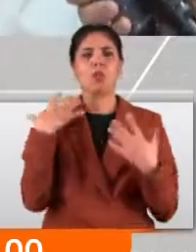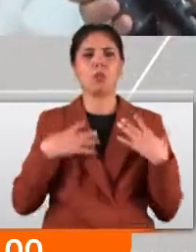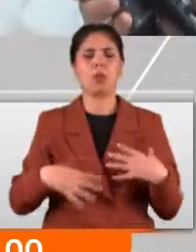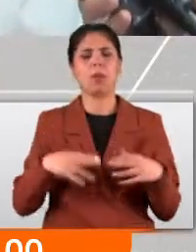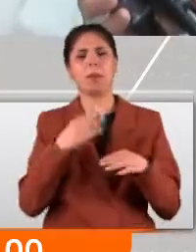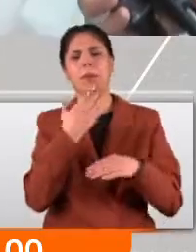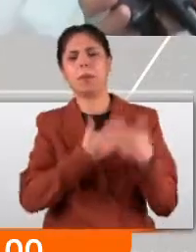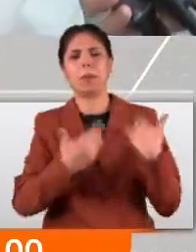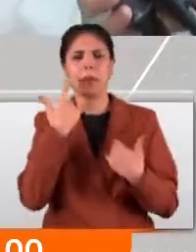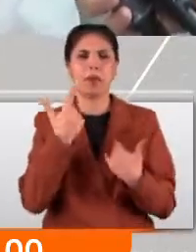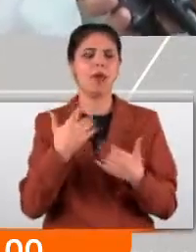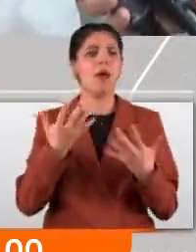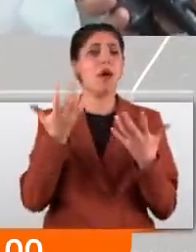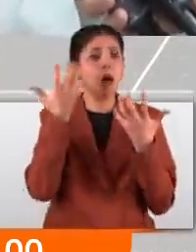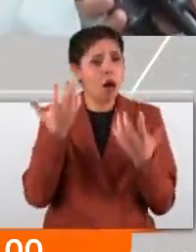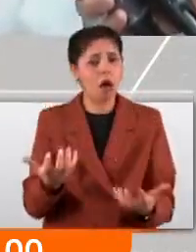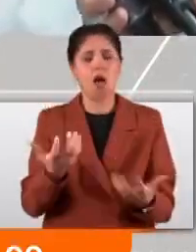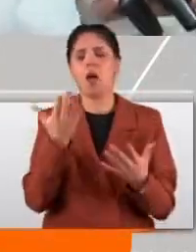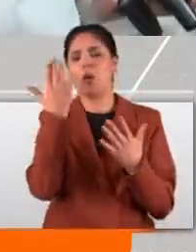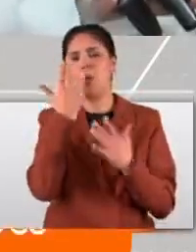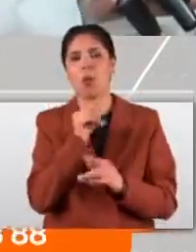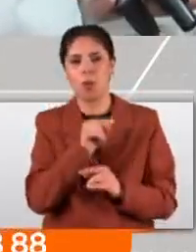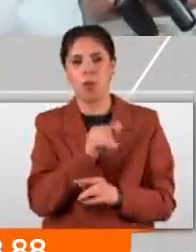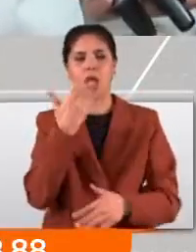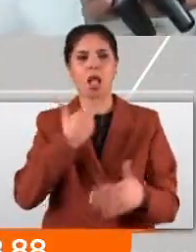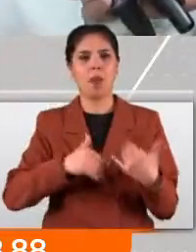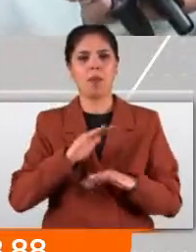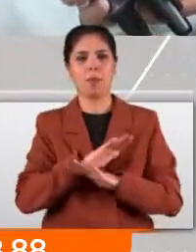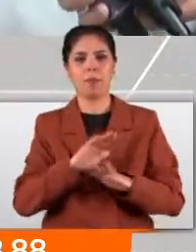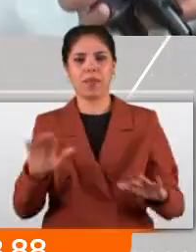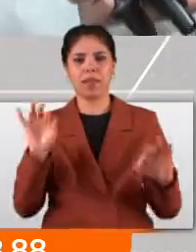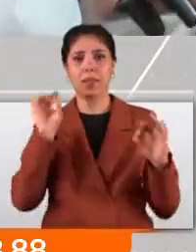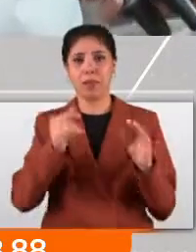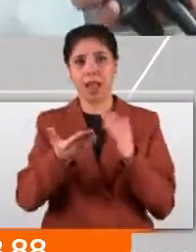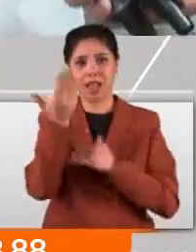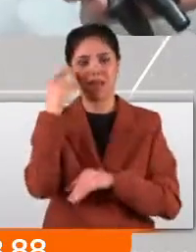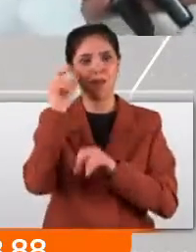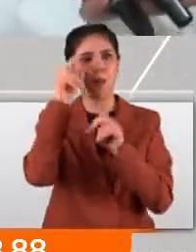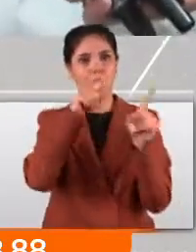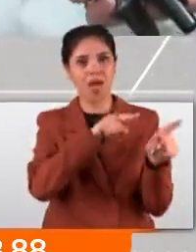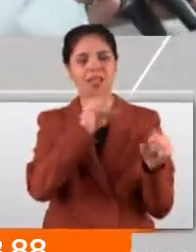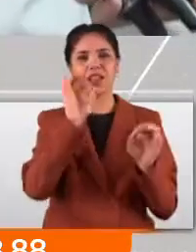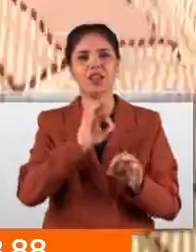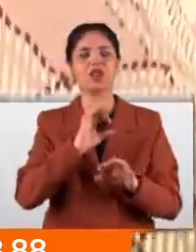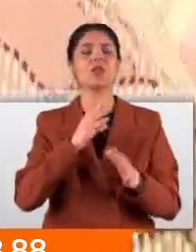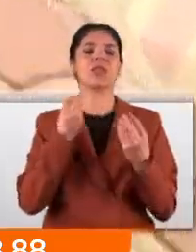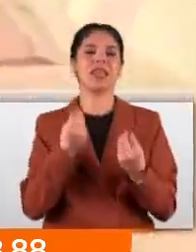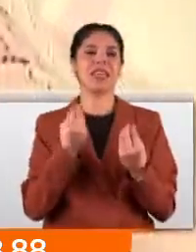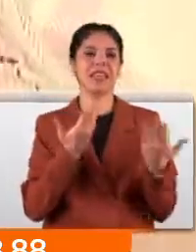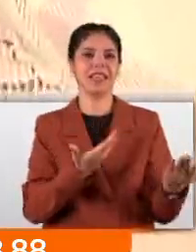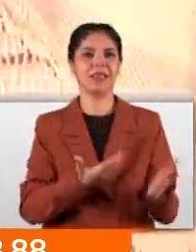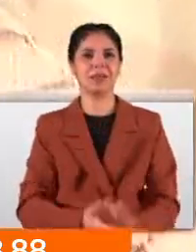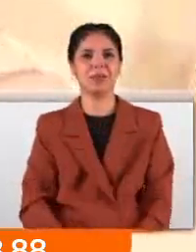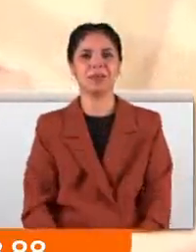ufak çizikler dışında herhangi başka bir yaralanması yoktu. Ameliyatını aldık. Az önce de uyandı. Şu an genel durumu iyi.